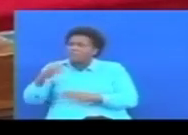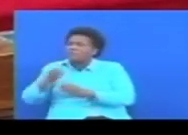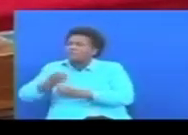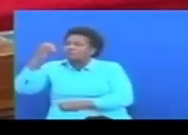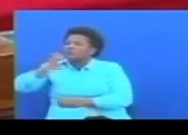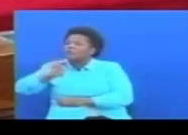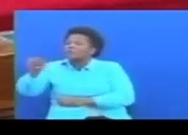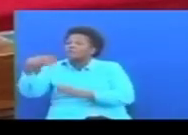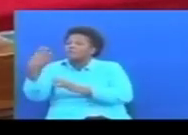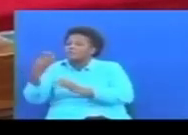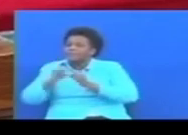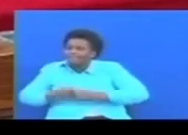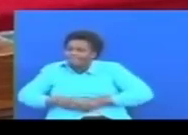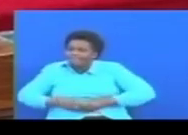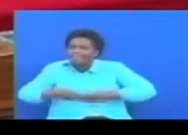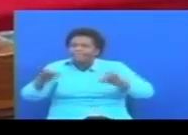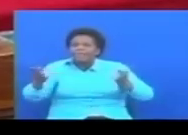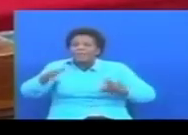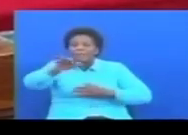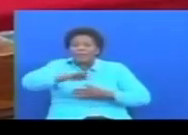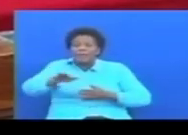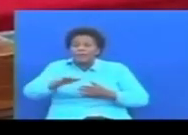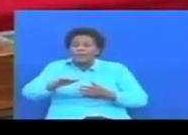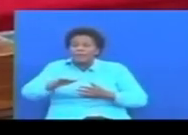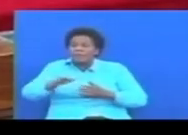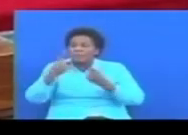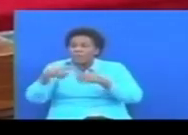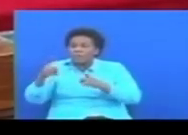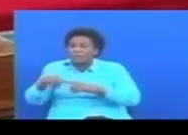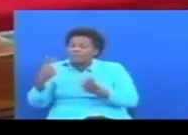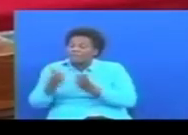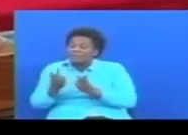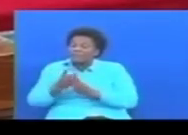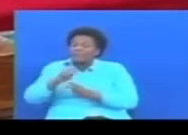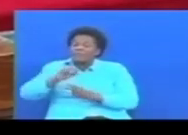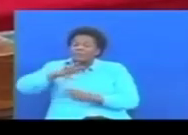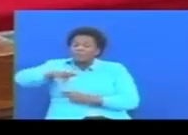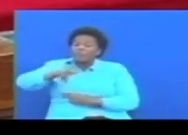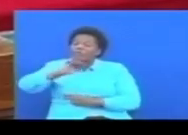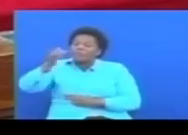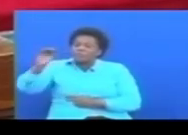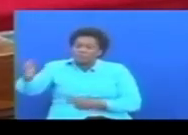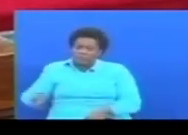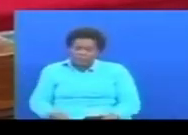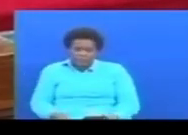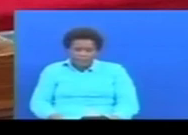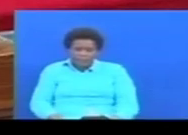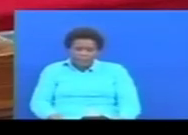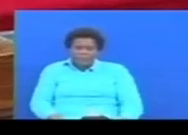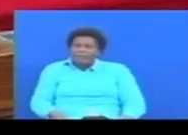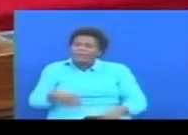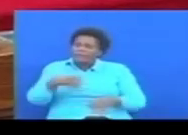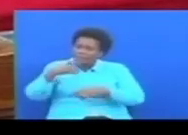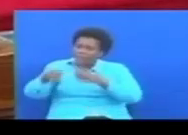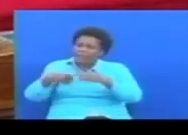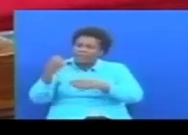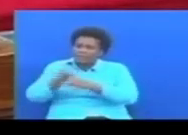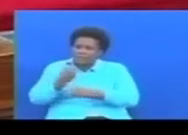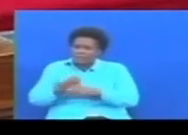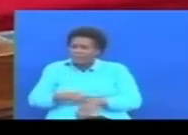zimeshaenda katika maeneo mbalimbali ikiwemo katika eneo la mkoa wa Morogoro. Lakini la pili, kwamba mkandarasi yupo katika mkoa wa Morogoro na anaendelea na kazi, na Mheshimiwa